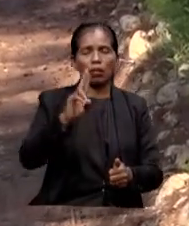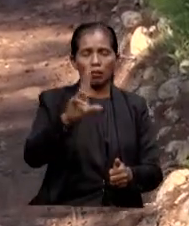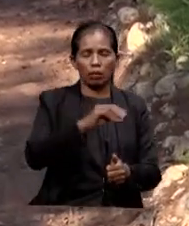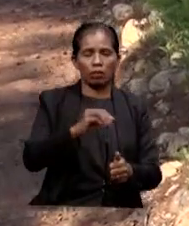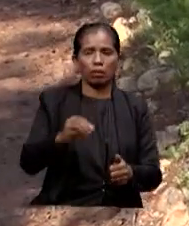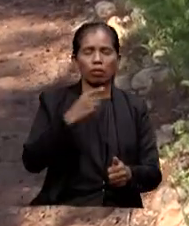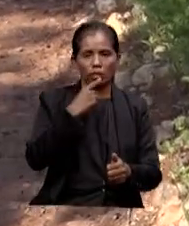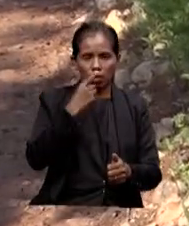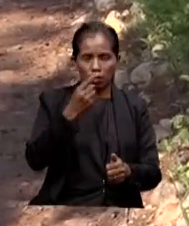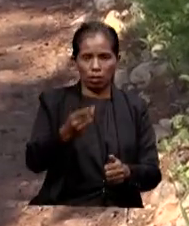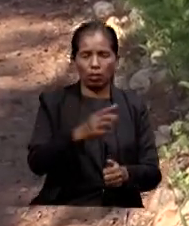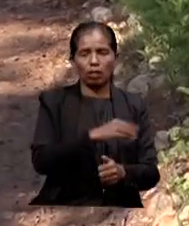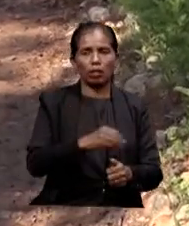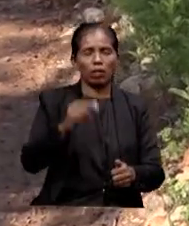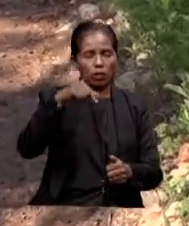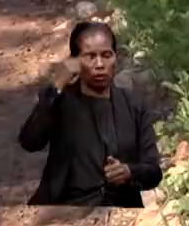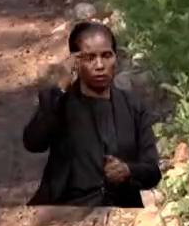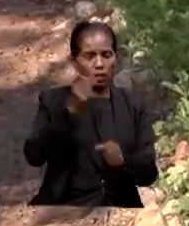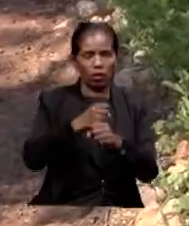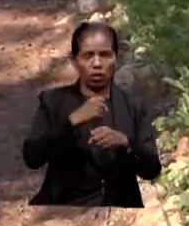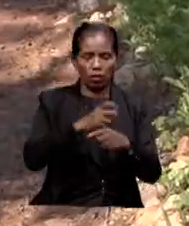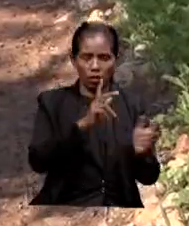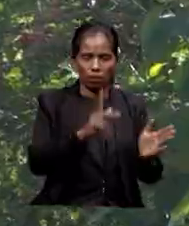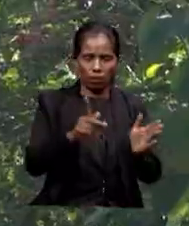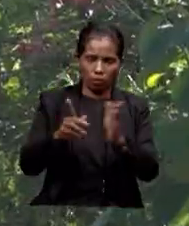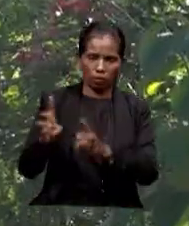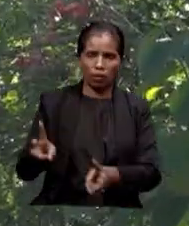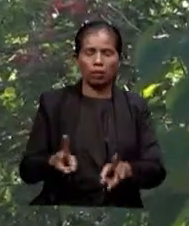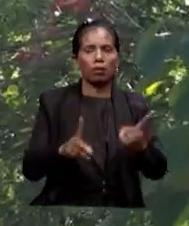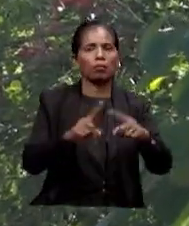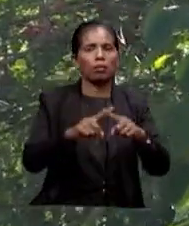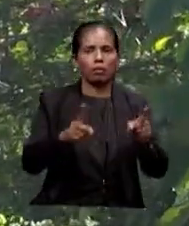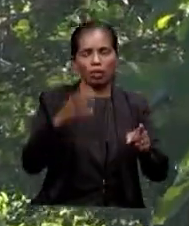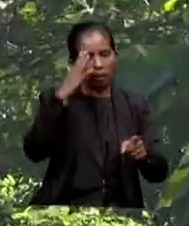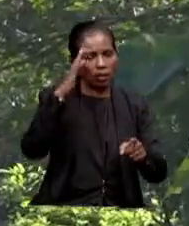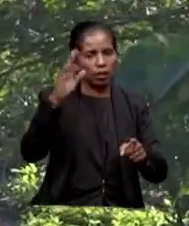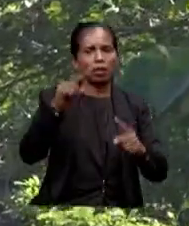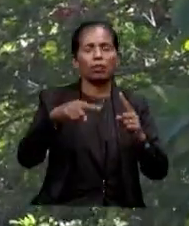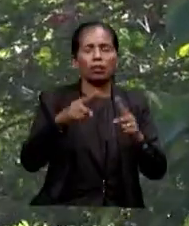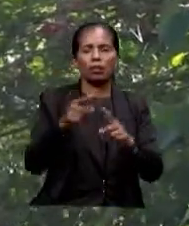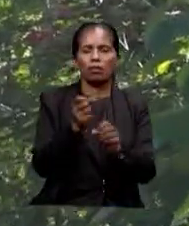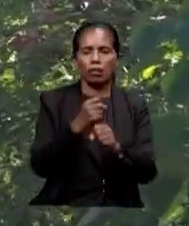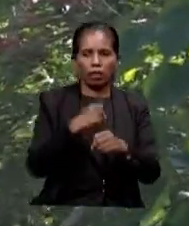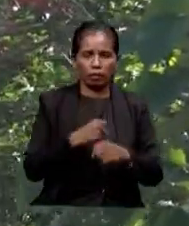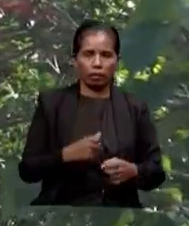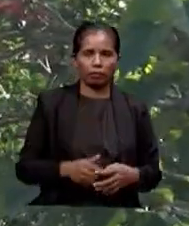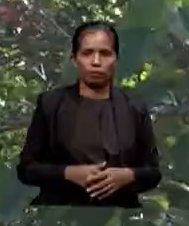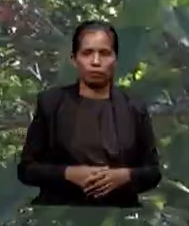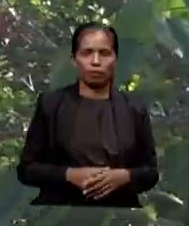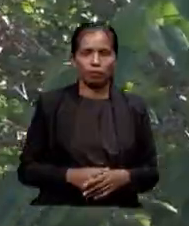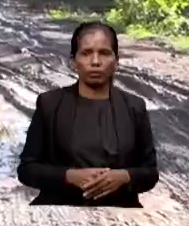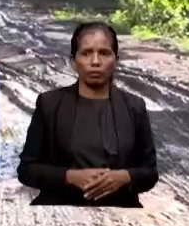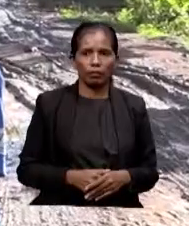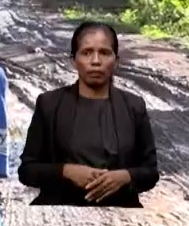Santos Hatete, durante né governo halo hela plano ba estrada né, moi bela hatene ba hira mak realiza.